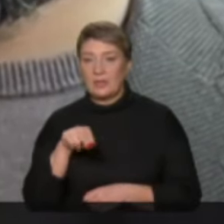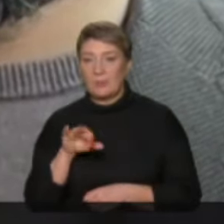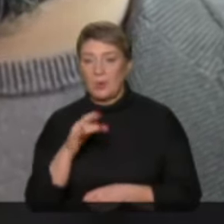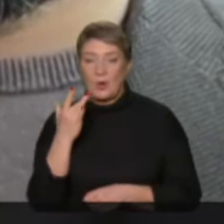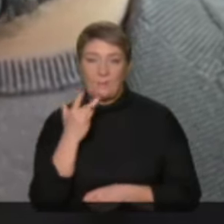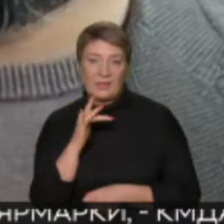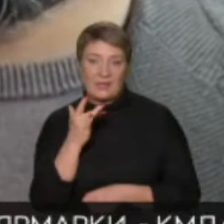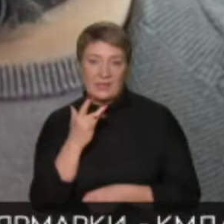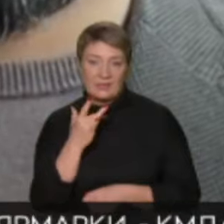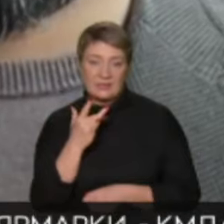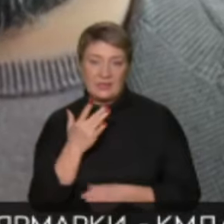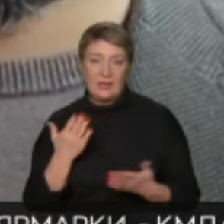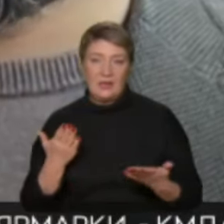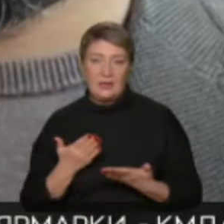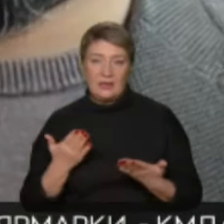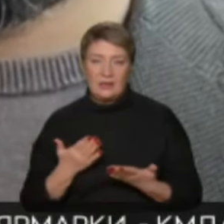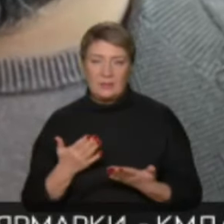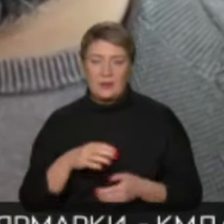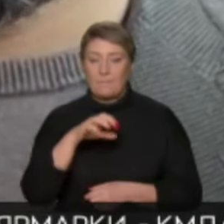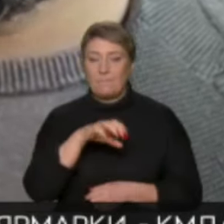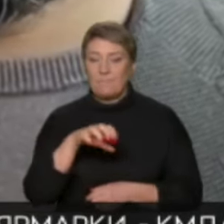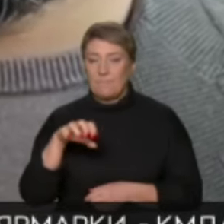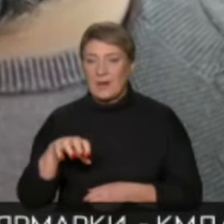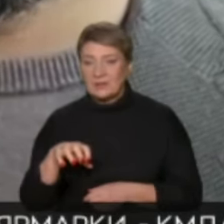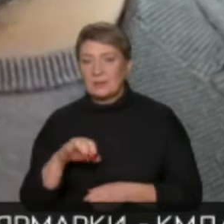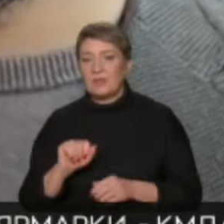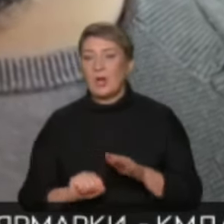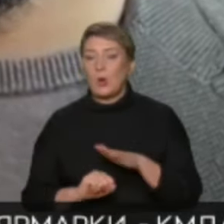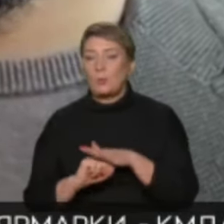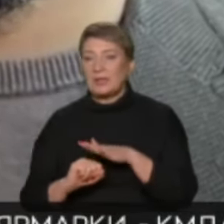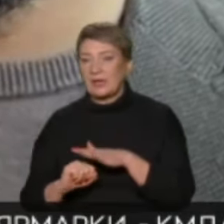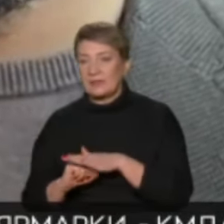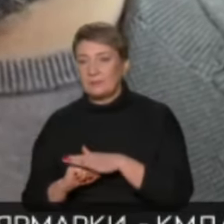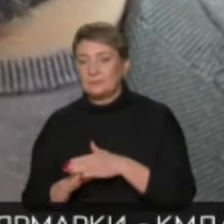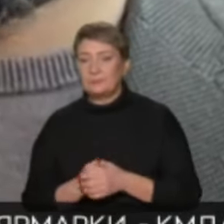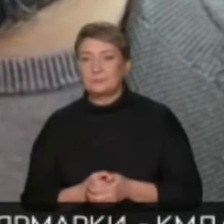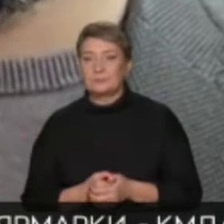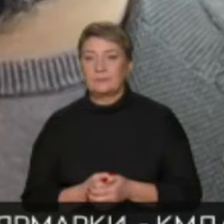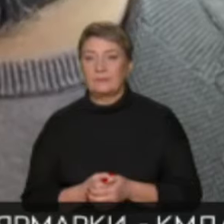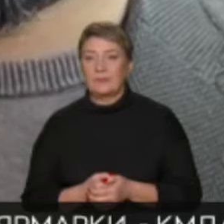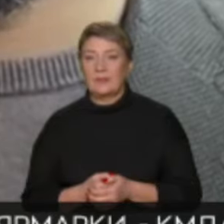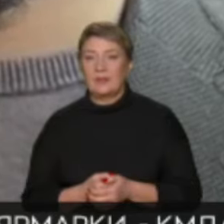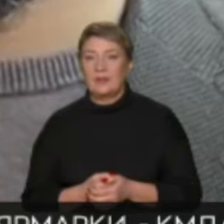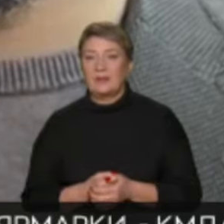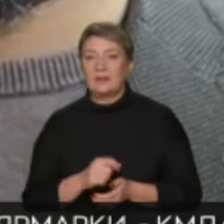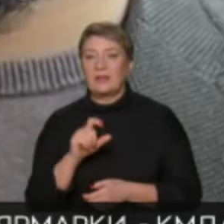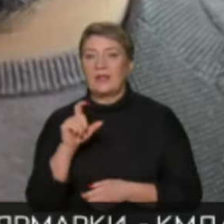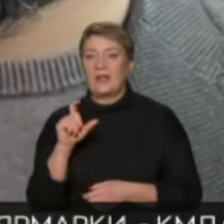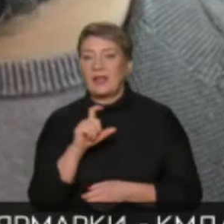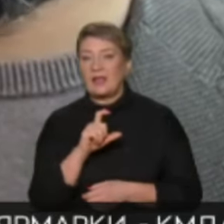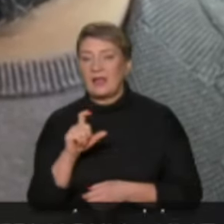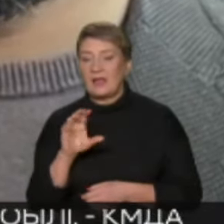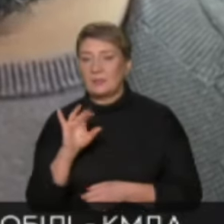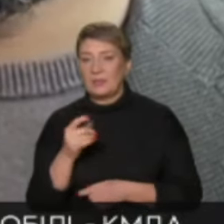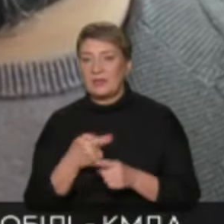американским каким-либо базам или объектам по, в Ирбиле, в иракском Курдистане, то есть